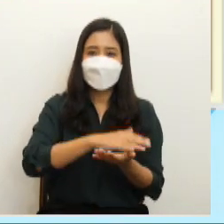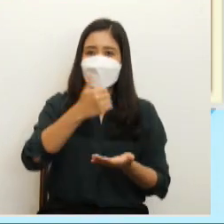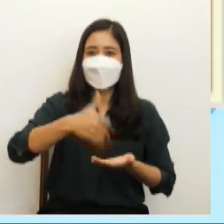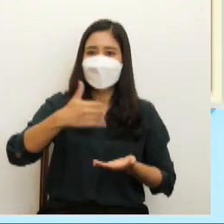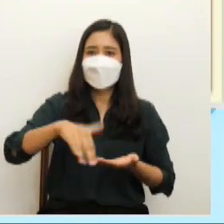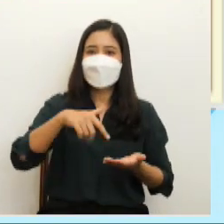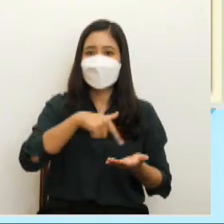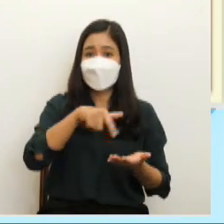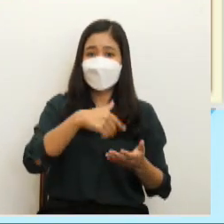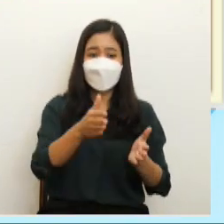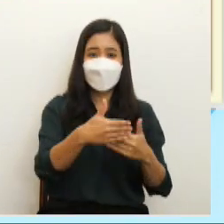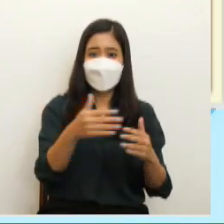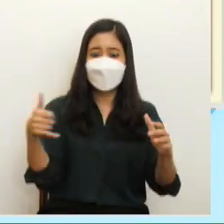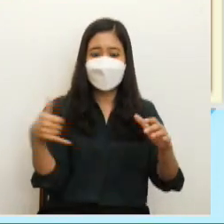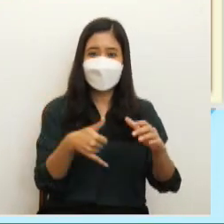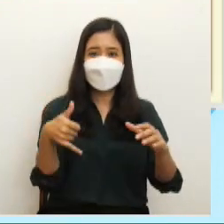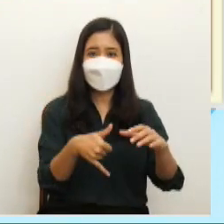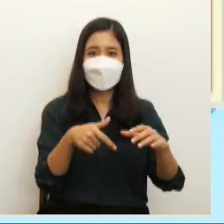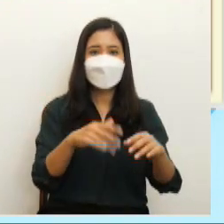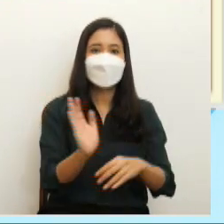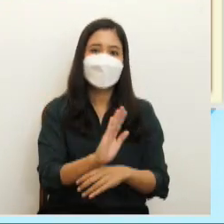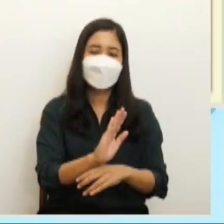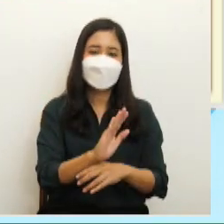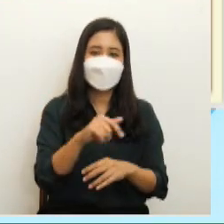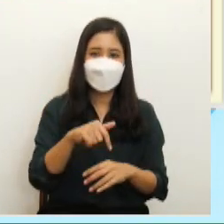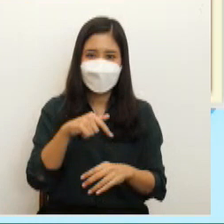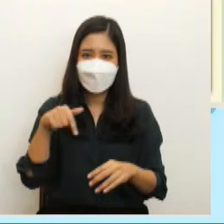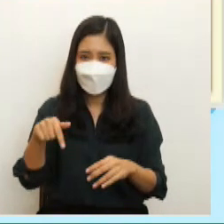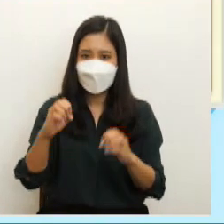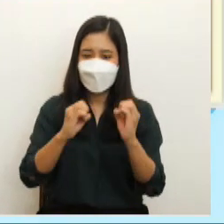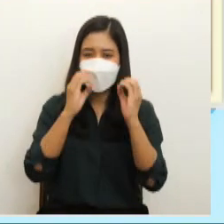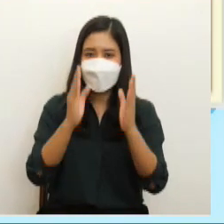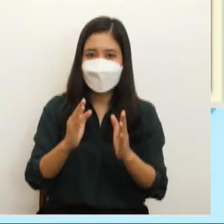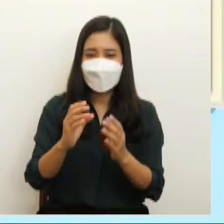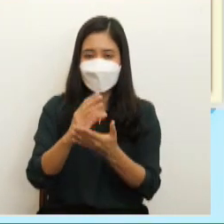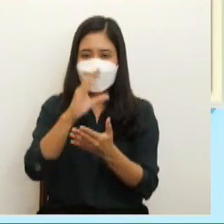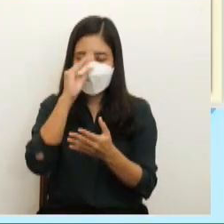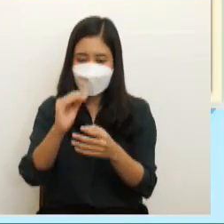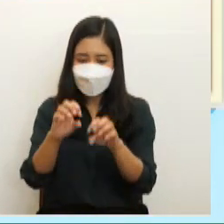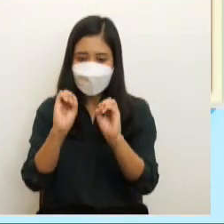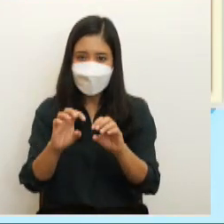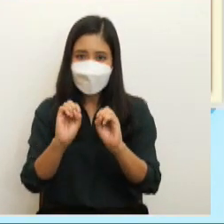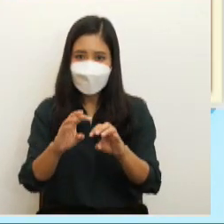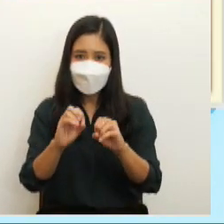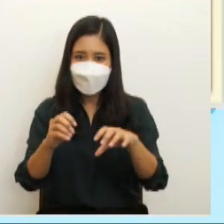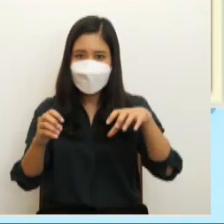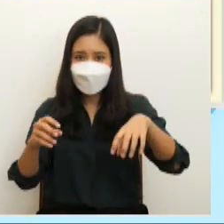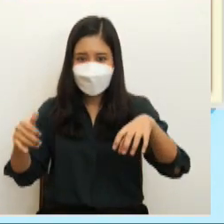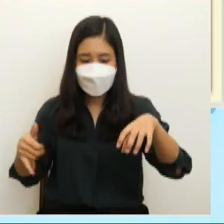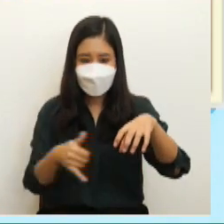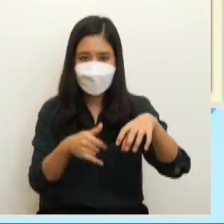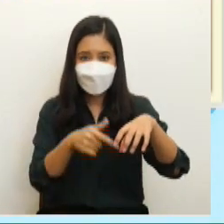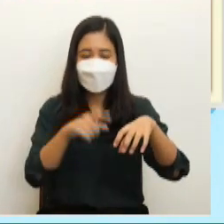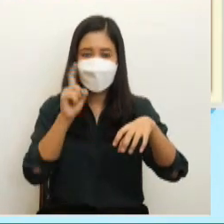แต่นะครับท่านคุณครูท่านผอ.สามารถเข้าไปจัดเตรียมการเรียนการสอนเช่นถ้าท่านต้องการต้องจัดการเรียนการสอนออน